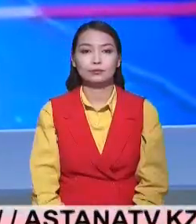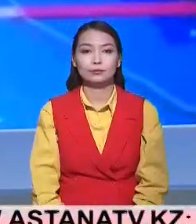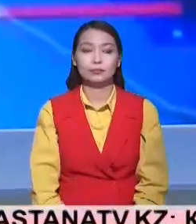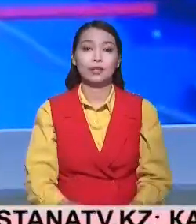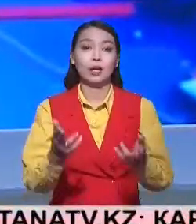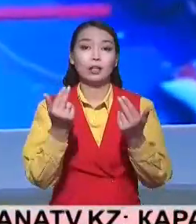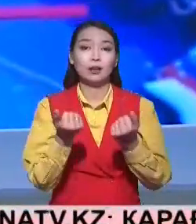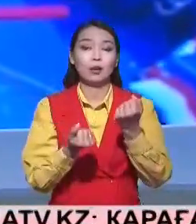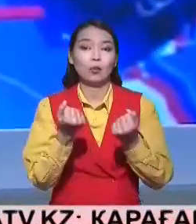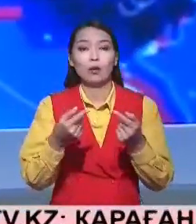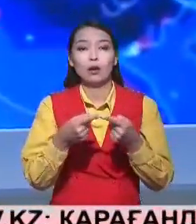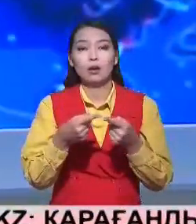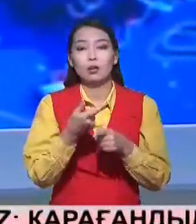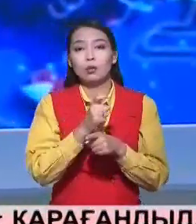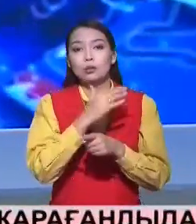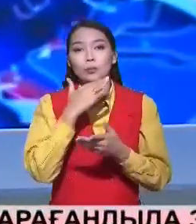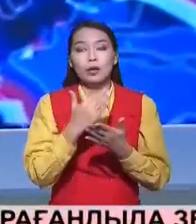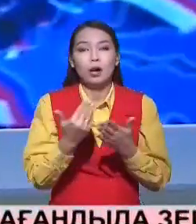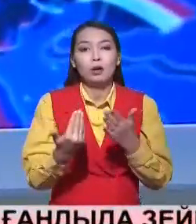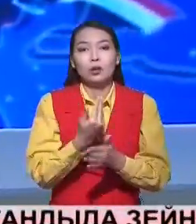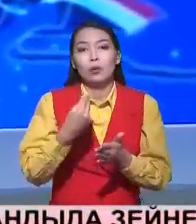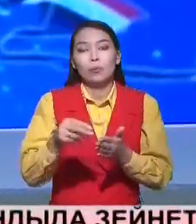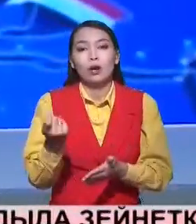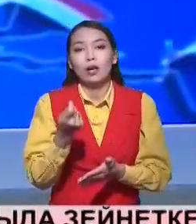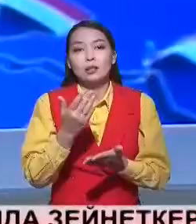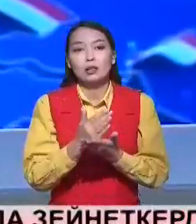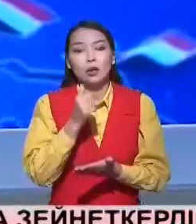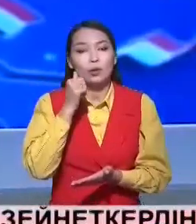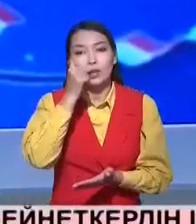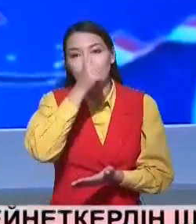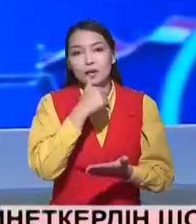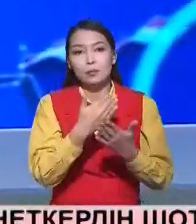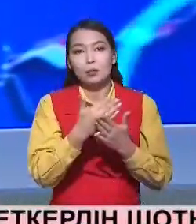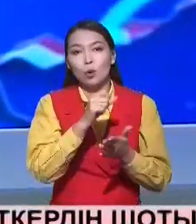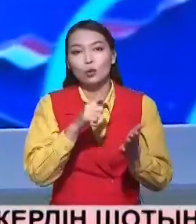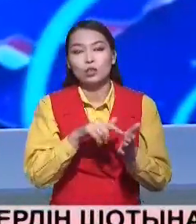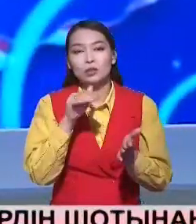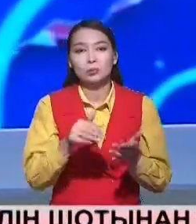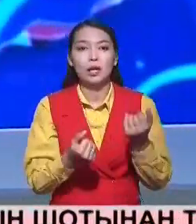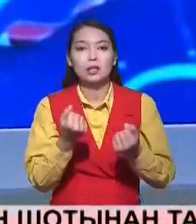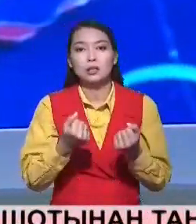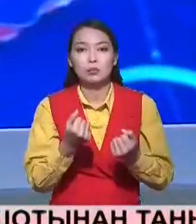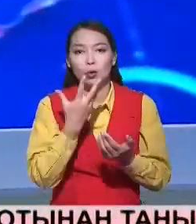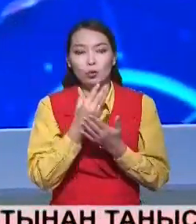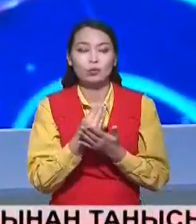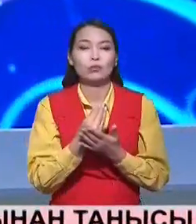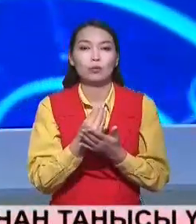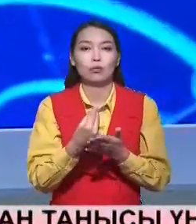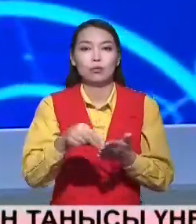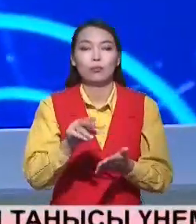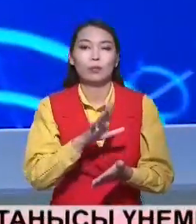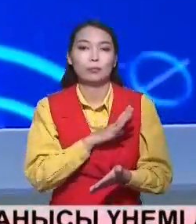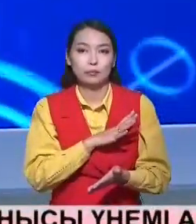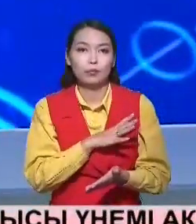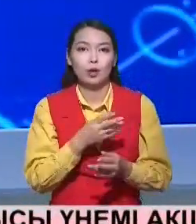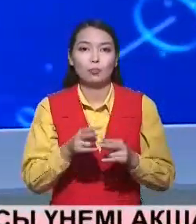Я көлікті жалғалатындар көп, ал жаңасын сатып алатындар азайды. Өткен айда шамамен 17 мыңғана темір тұлпар өз есін тапқан. Мамандар